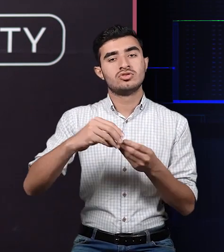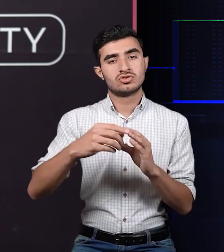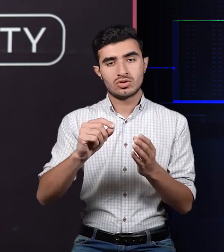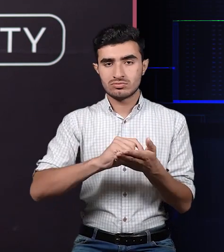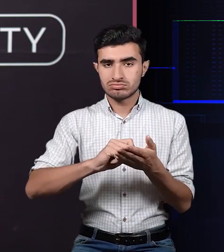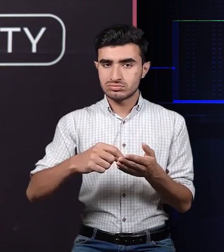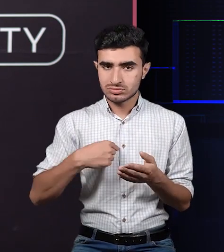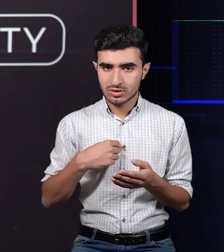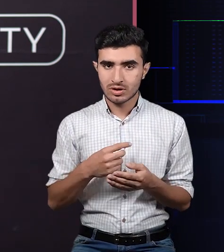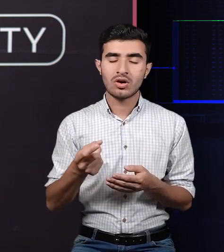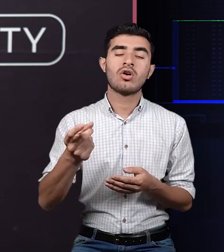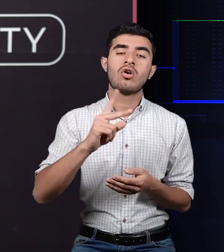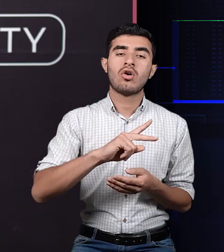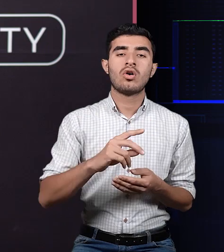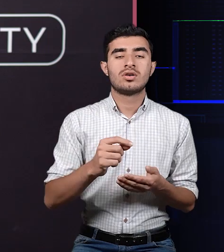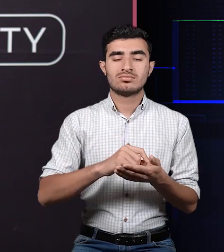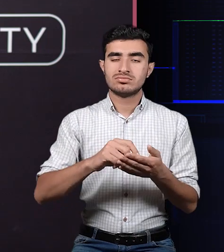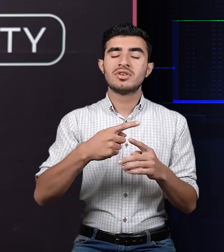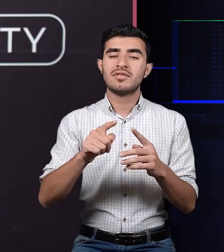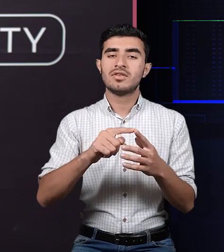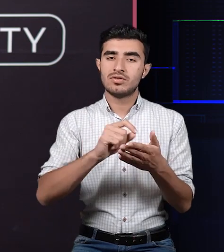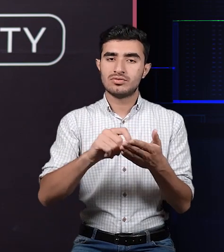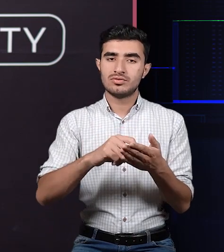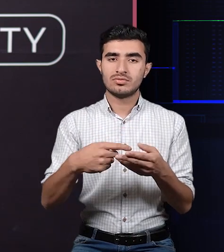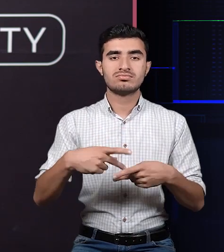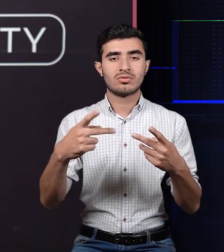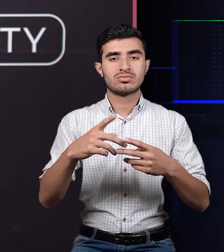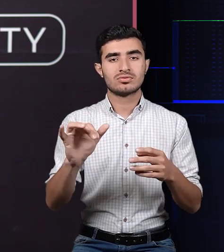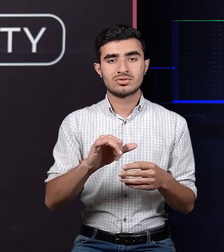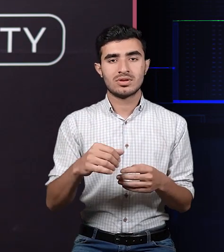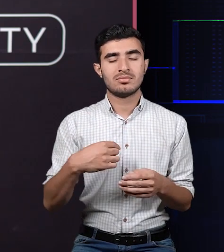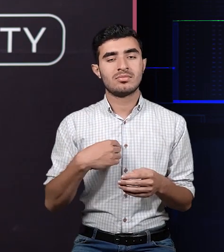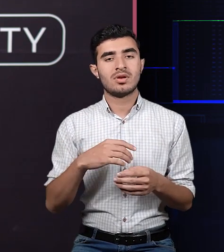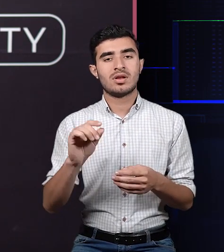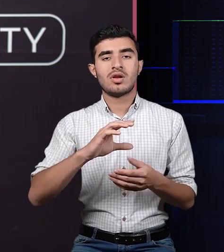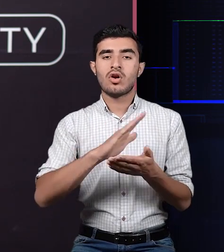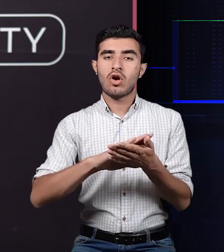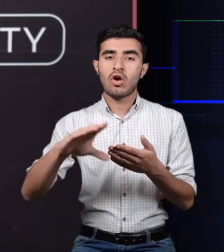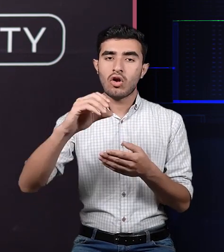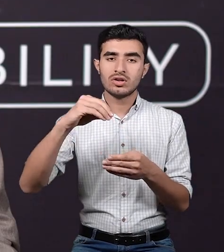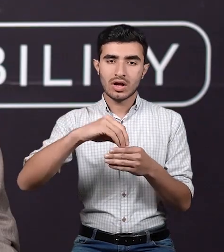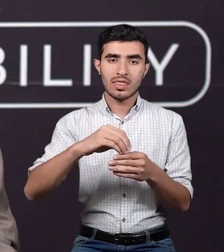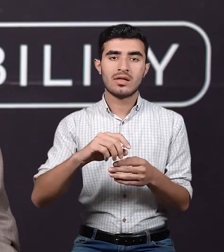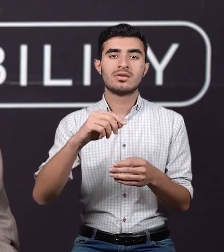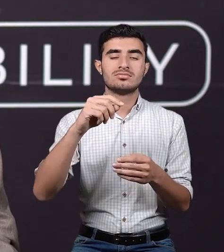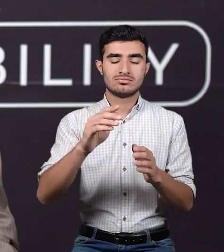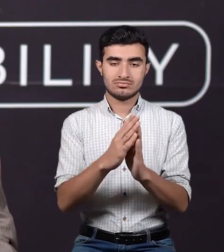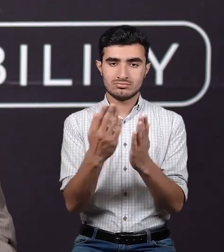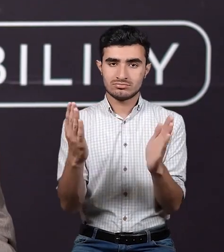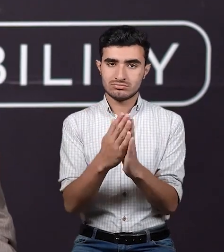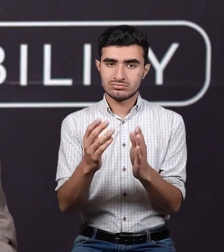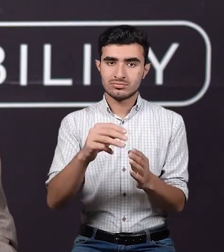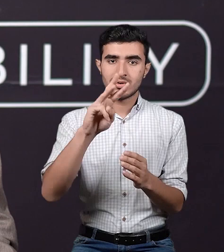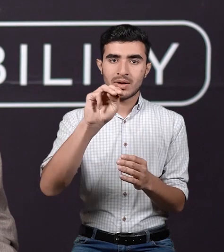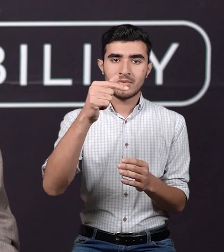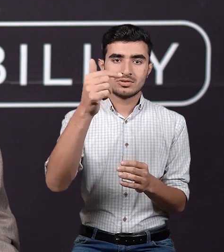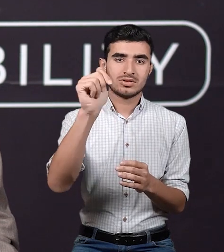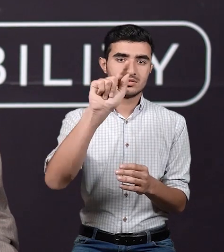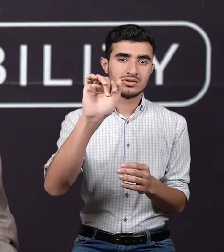بھی لکھتا تھا اور افسانے بھی لکھتا تھا، اور مجلس اقبال اور مجلس صوفی تبسم اور کالج کے راوی میگزین میں بھی